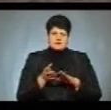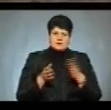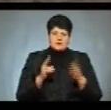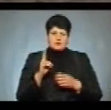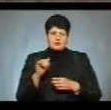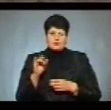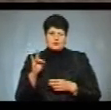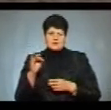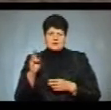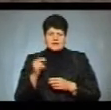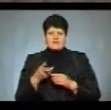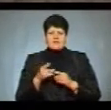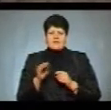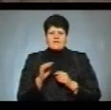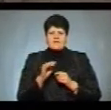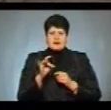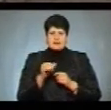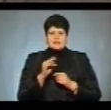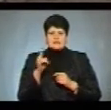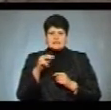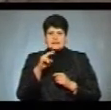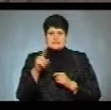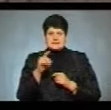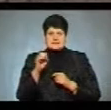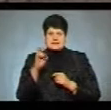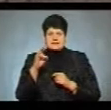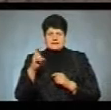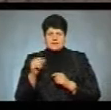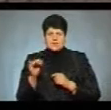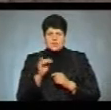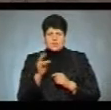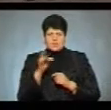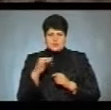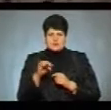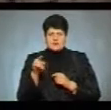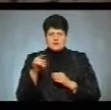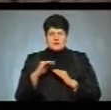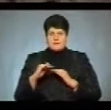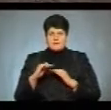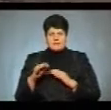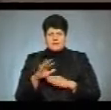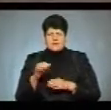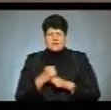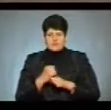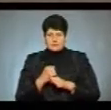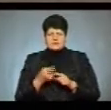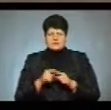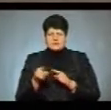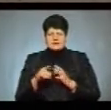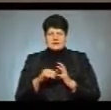земля, обробляє фермер Дзензель Юрій. І друге, там, де поле не оброблене, це є